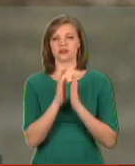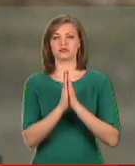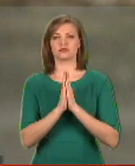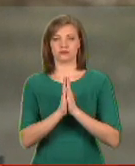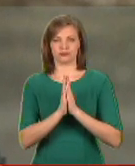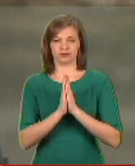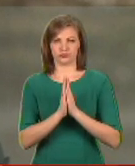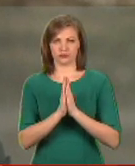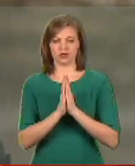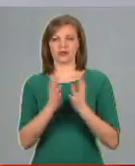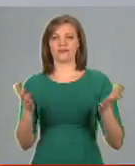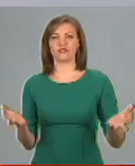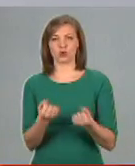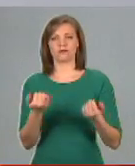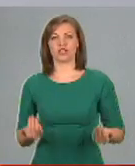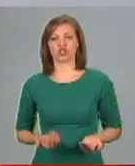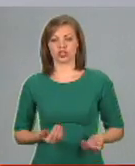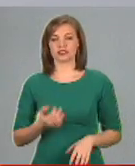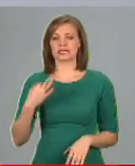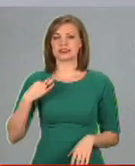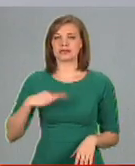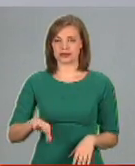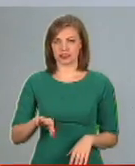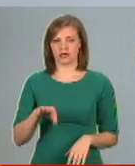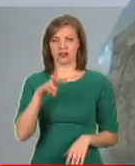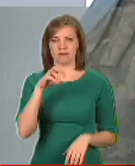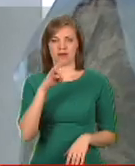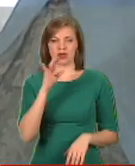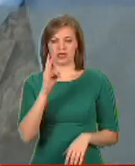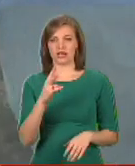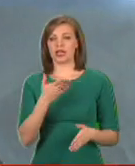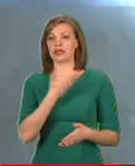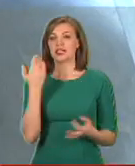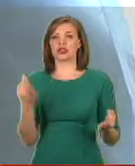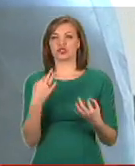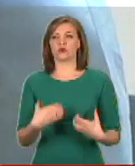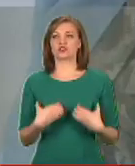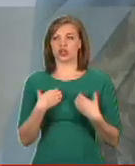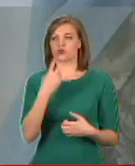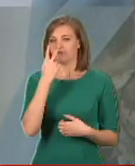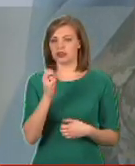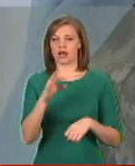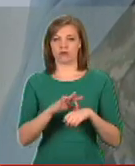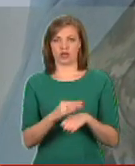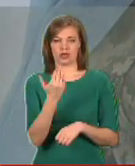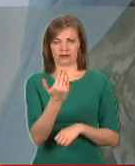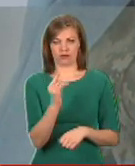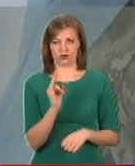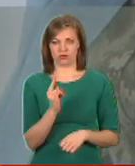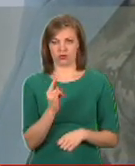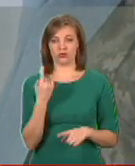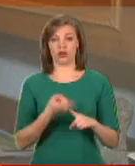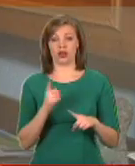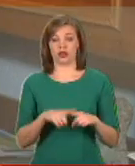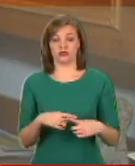проханням урятувати життя сина Василя Мельника. Нет ничего страшнее видеть, как болеет твой ребенок.